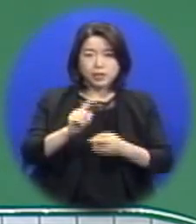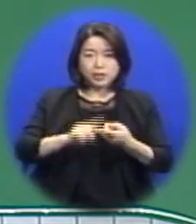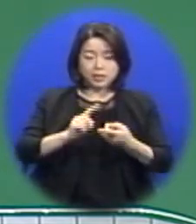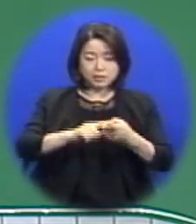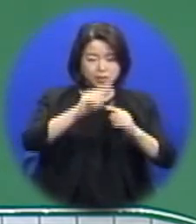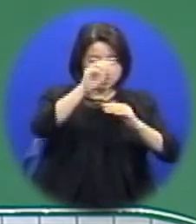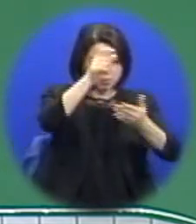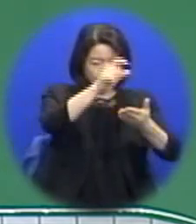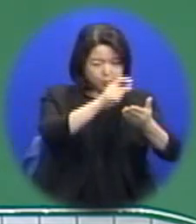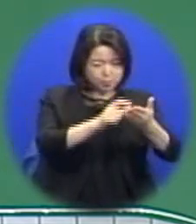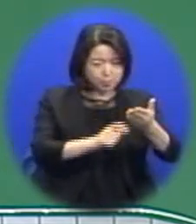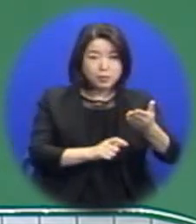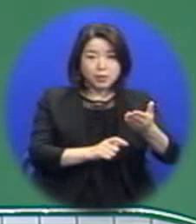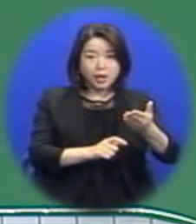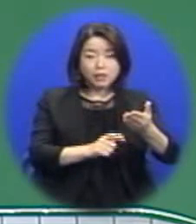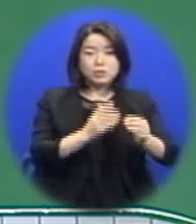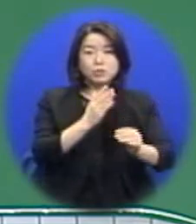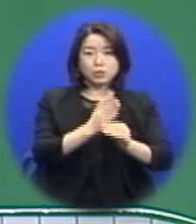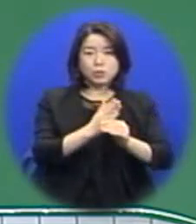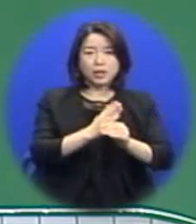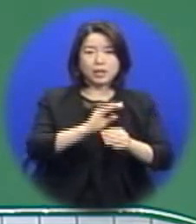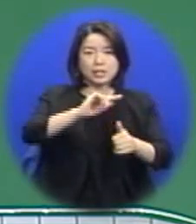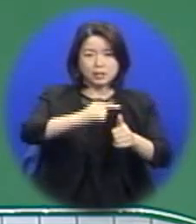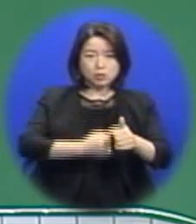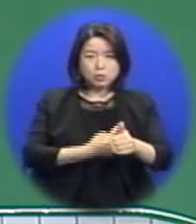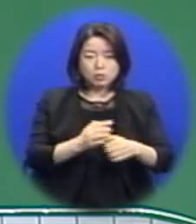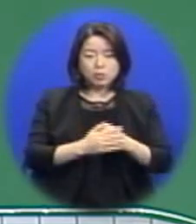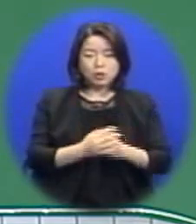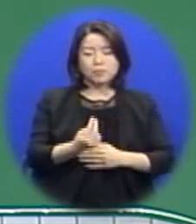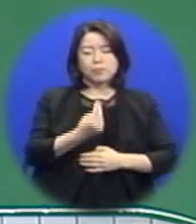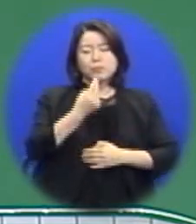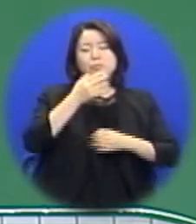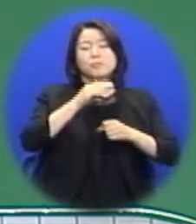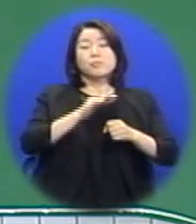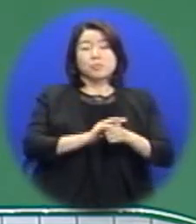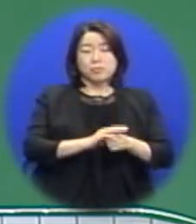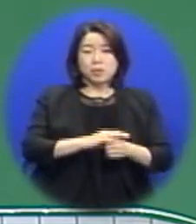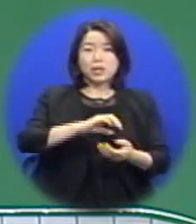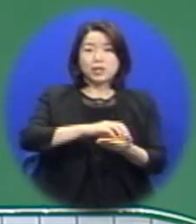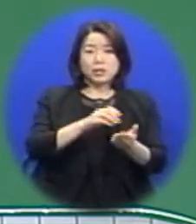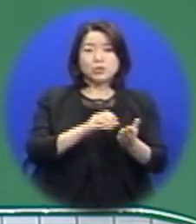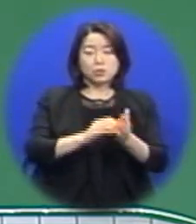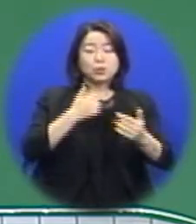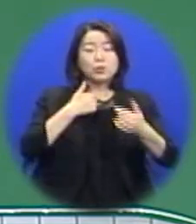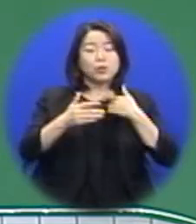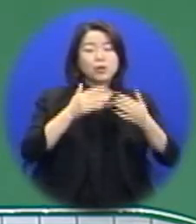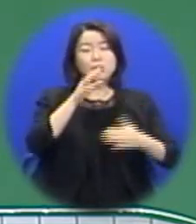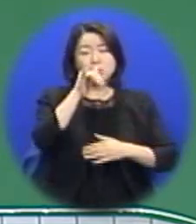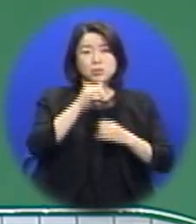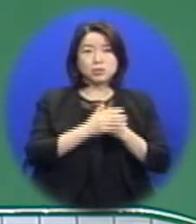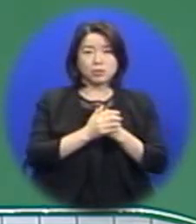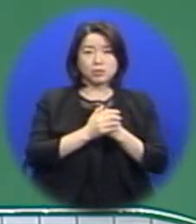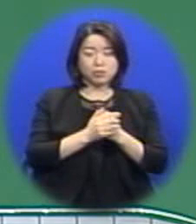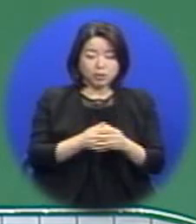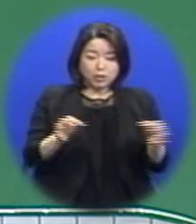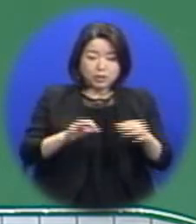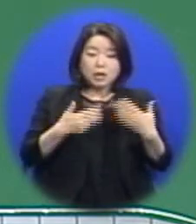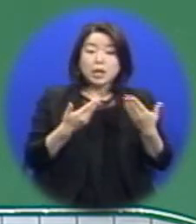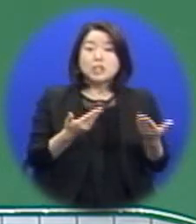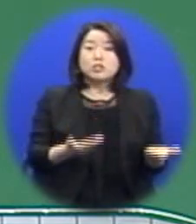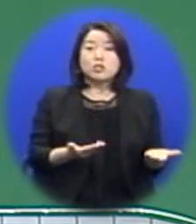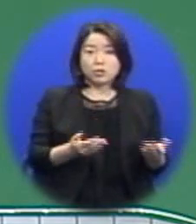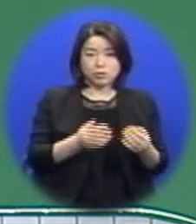기록하다가 스스로가 아주 숨이 막히는 그런 경험을 합니다. 그래서 잠깐 쉬어서 이렇게